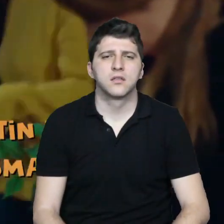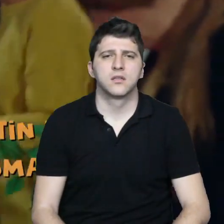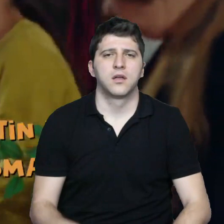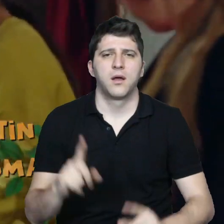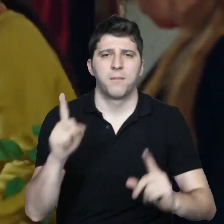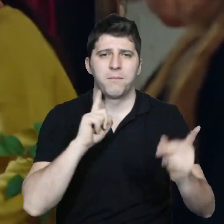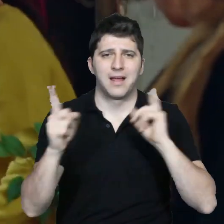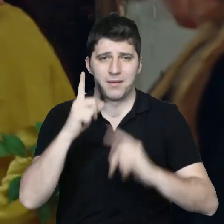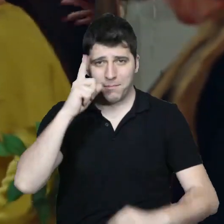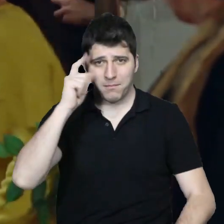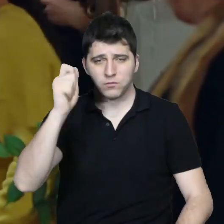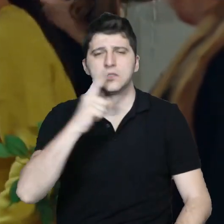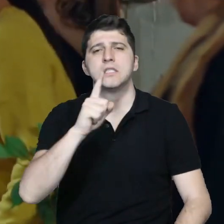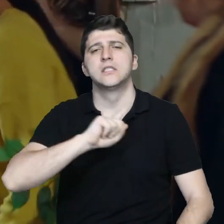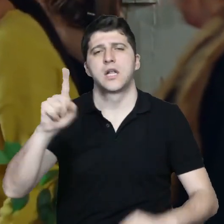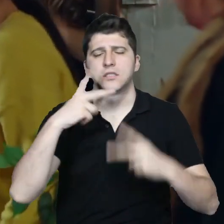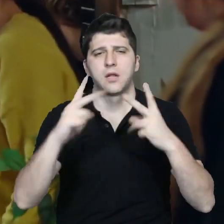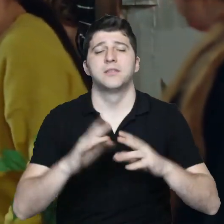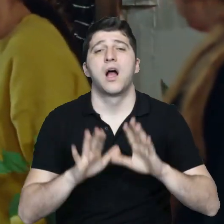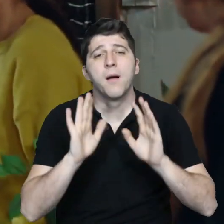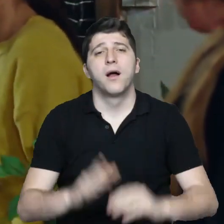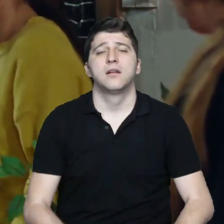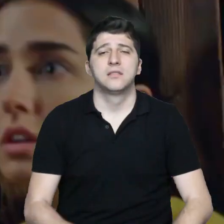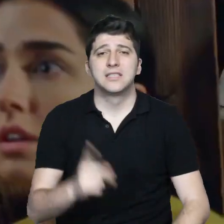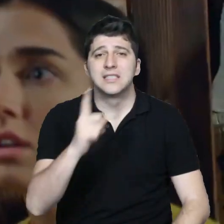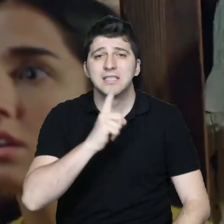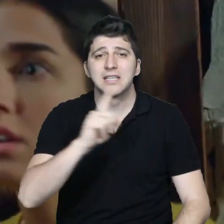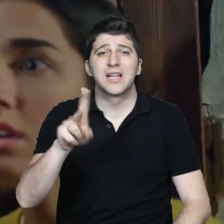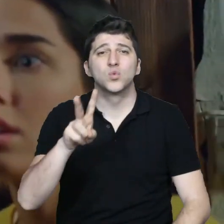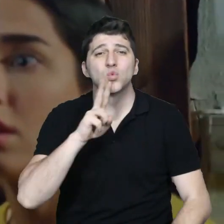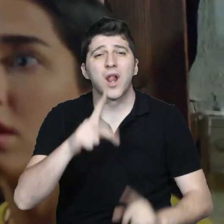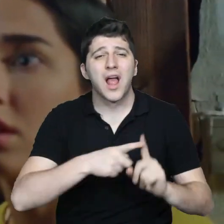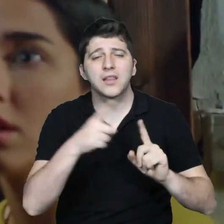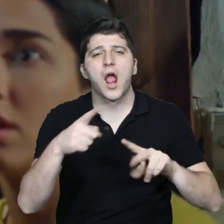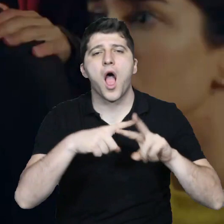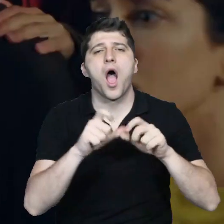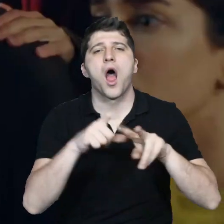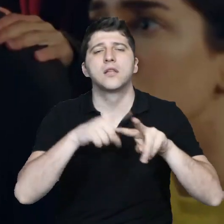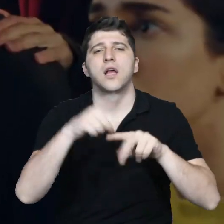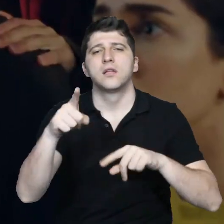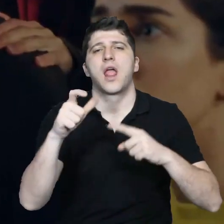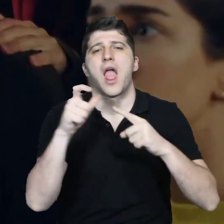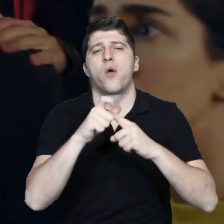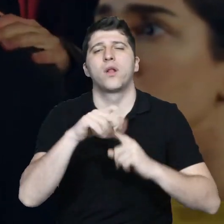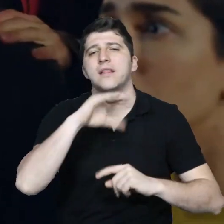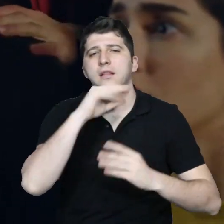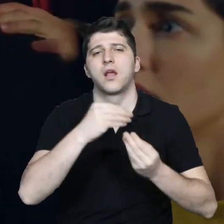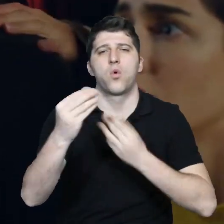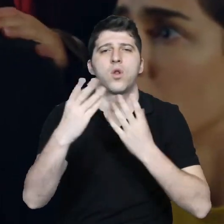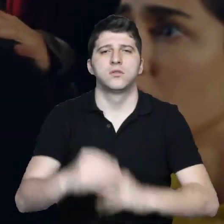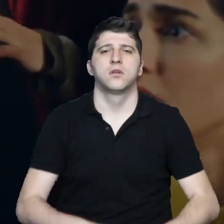mahkemeye müracaat edip itirazda bulunabilirsiniz. Ancak itiraz sonuçlanıncaya kadar Arda Akartürk, Erol Ejder'in himayesinde